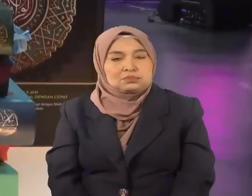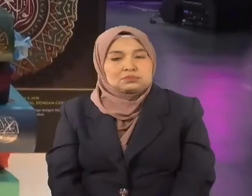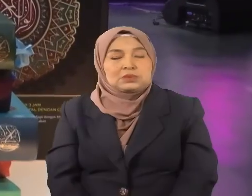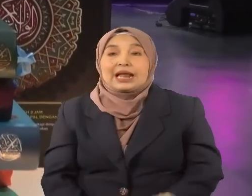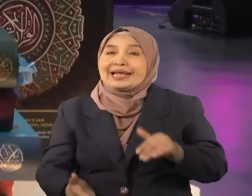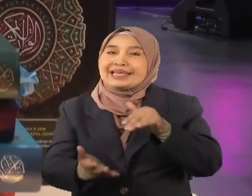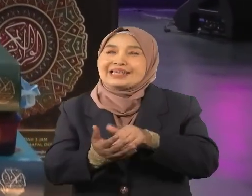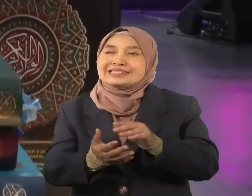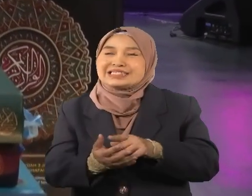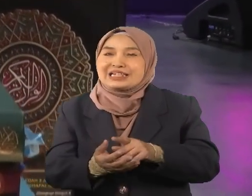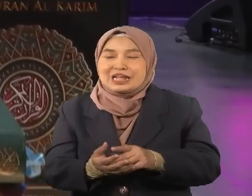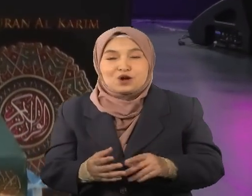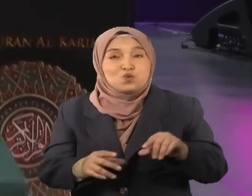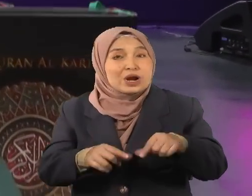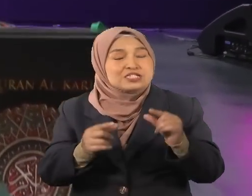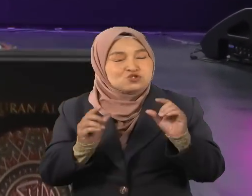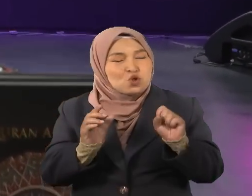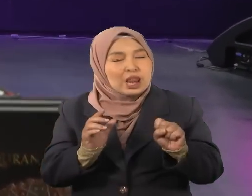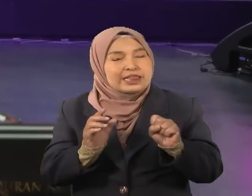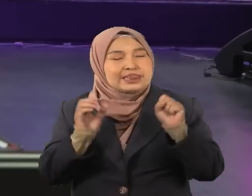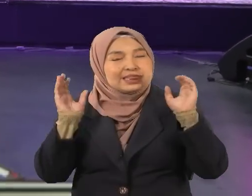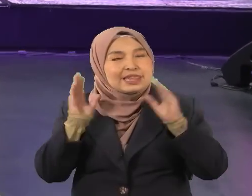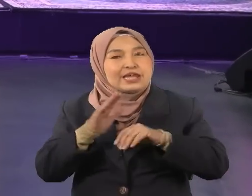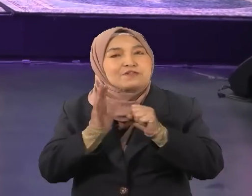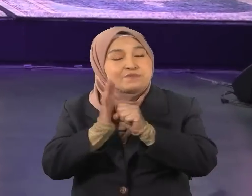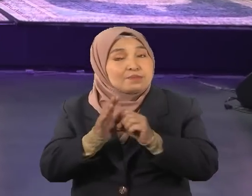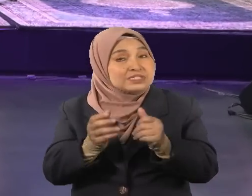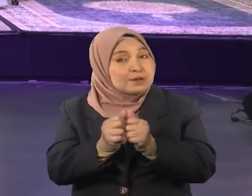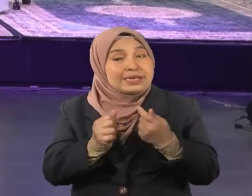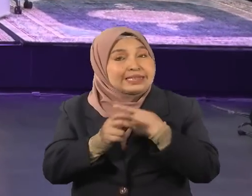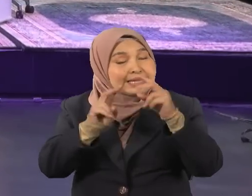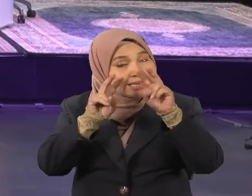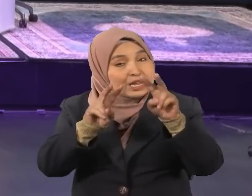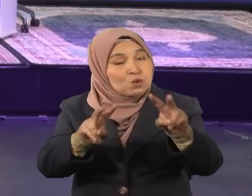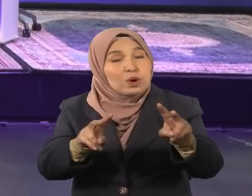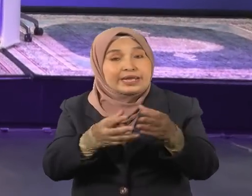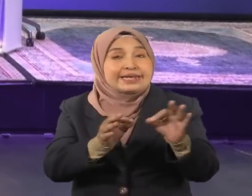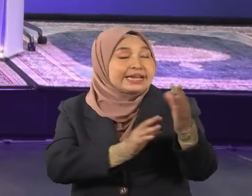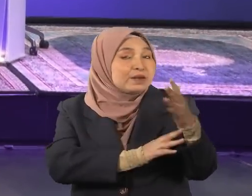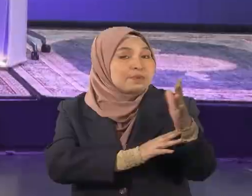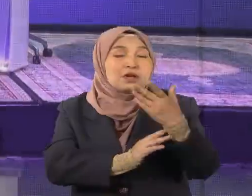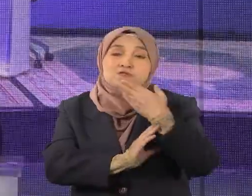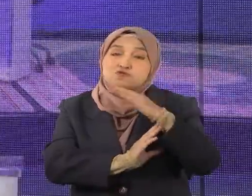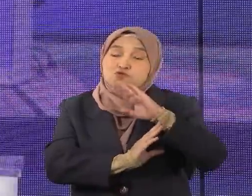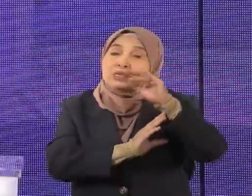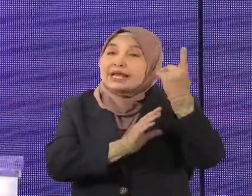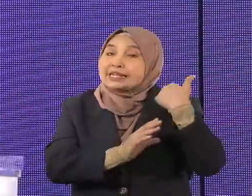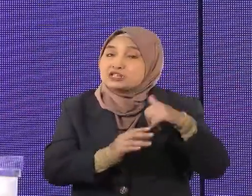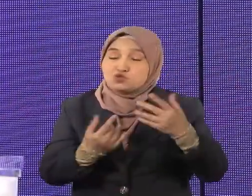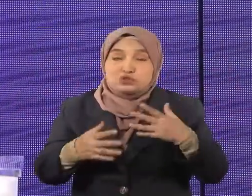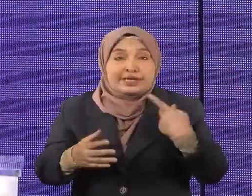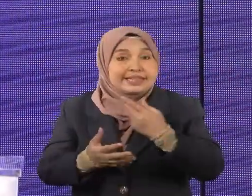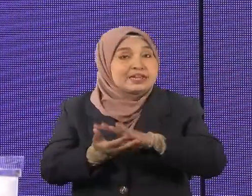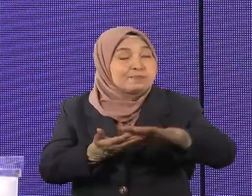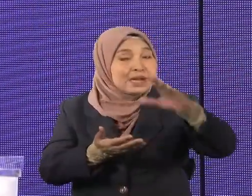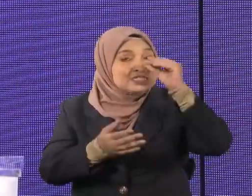Kembali kita dalam My Quran Time, Quran Salat Infaq. Pada hari ini sama-sama kita melihat kepada ayat yang ke-15 dan syukur Alhamdulillah sebentar tadi sudah pun kita